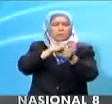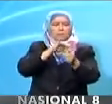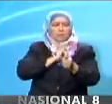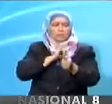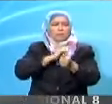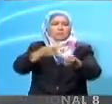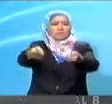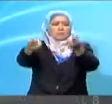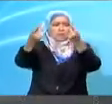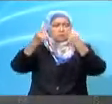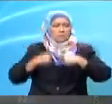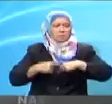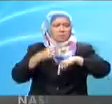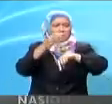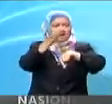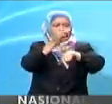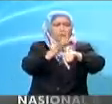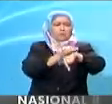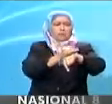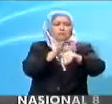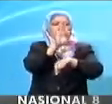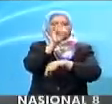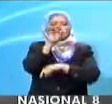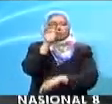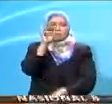saya jam FAM.